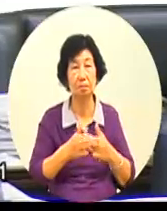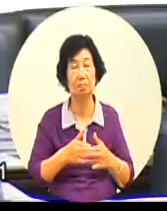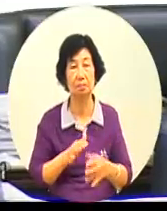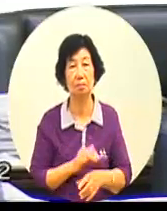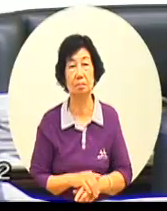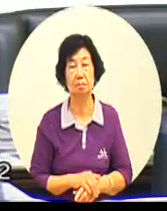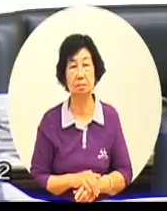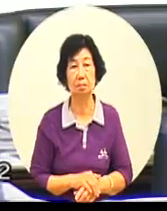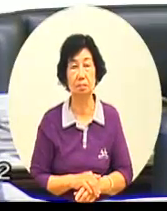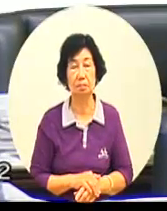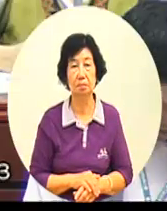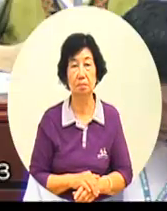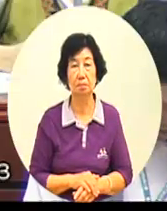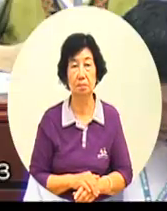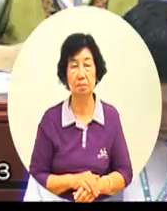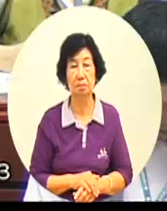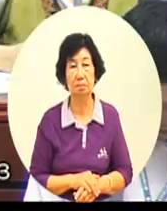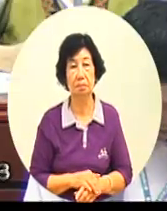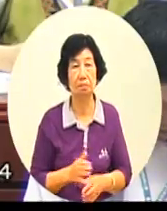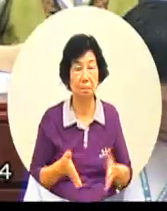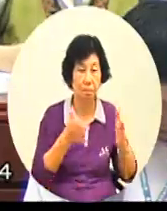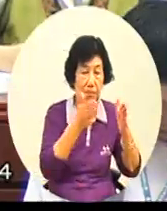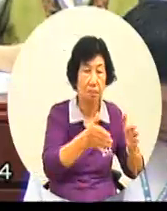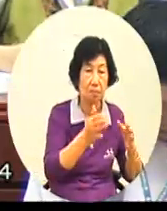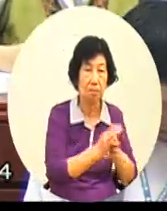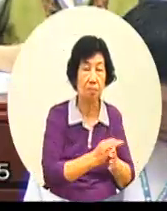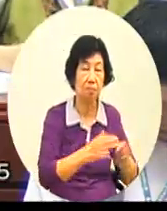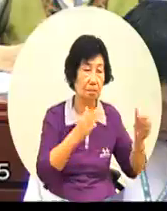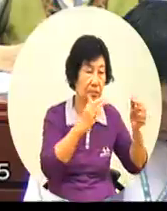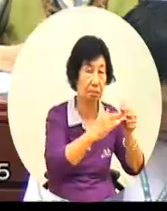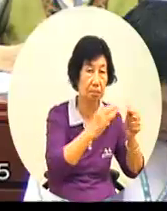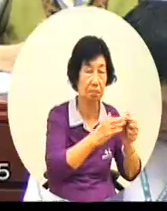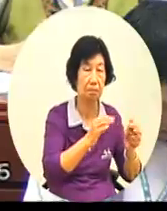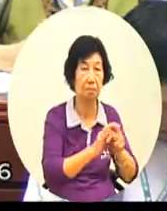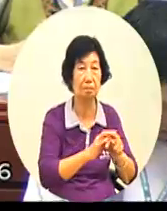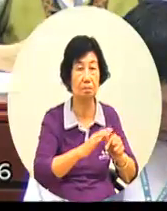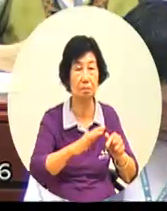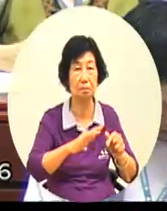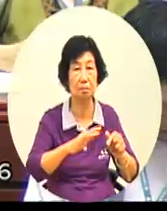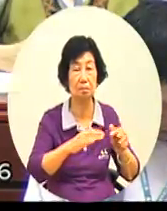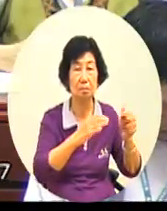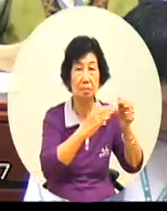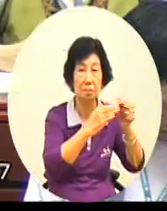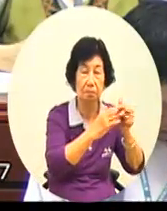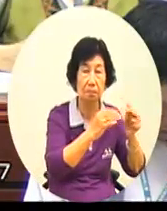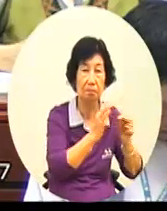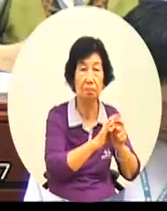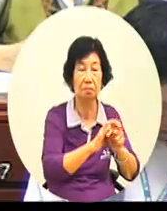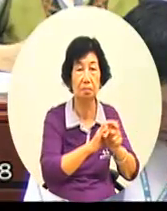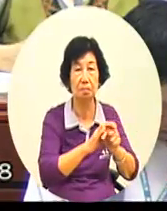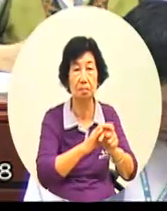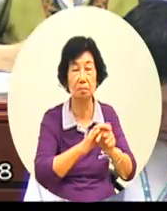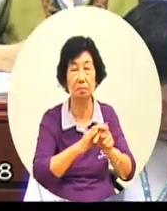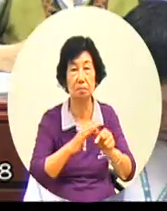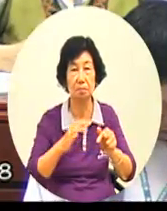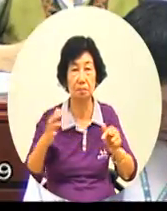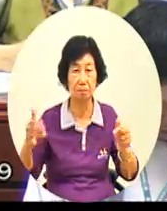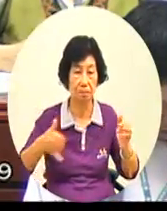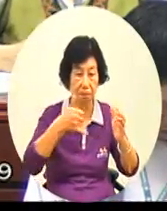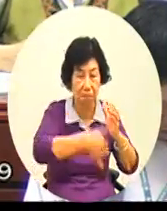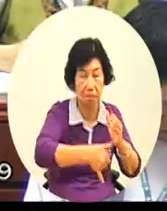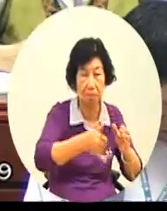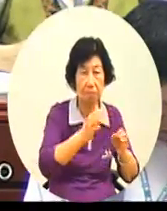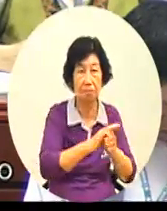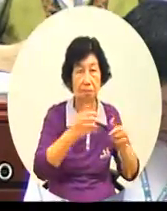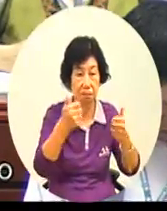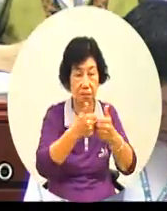努力。那对聚会所这个薄膜哈被台风哈摧毁这个部分呢，我们也已经现刊